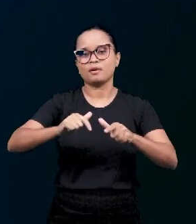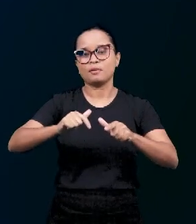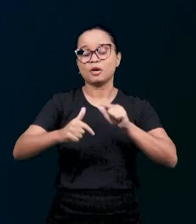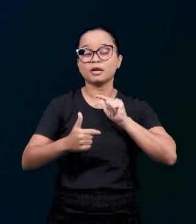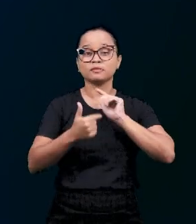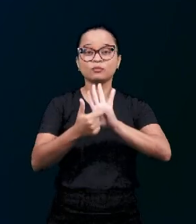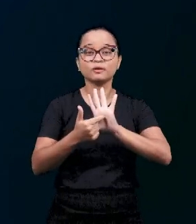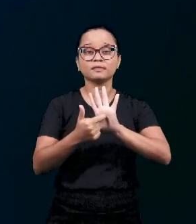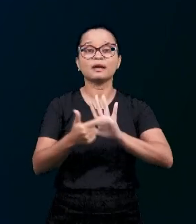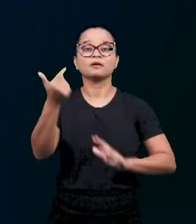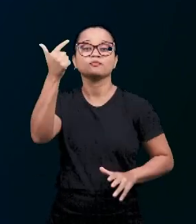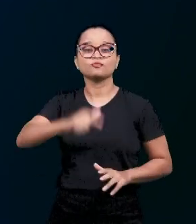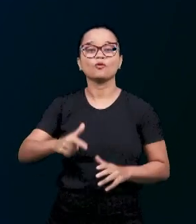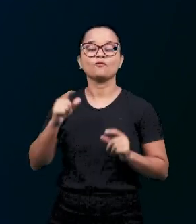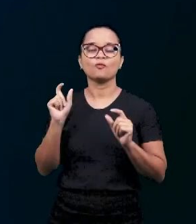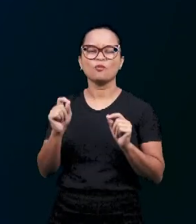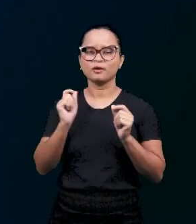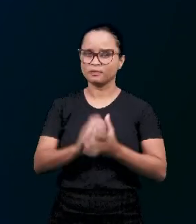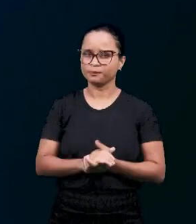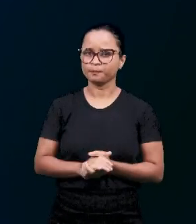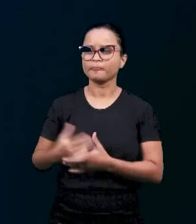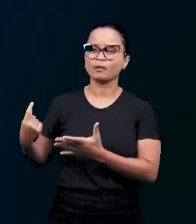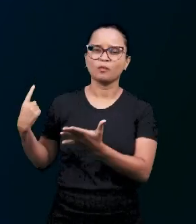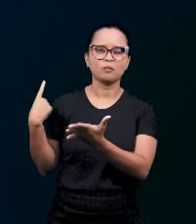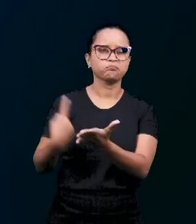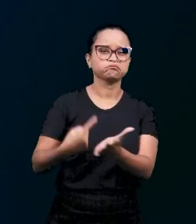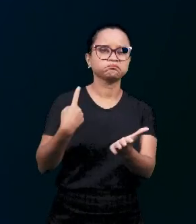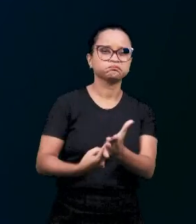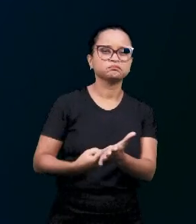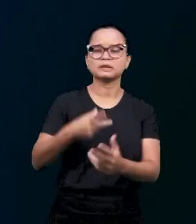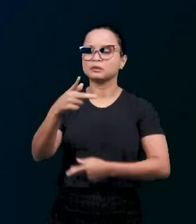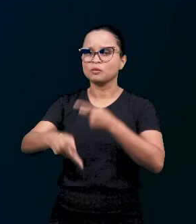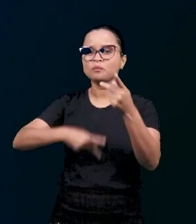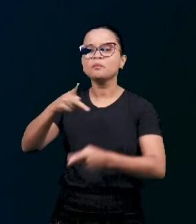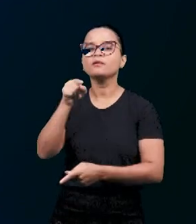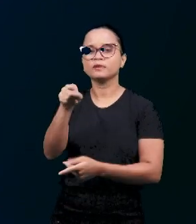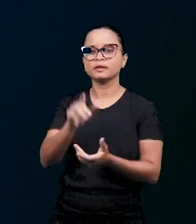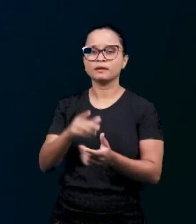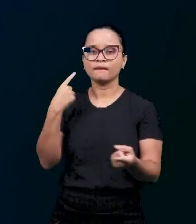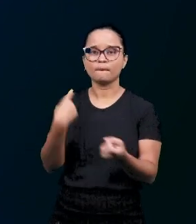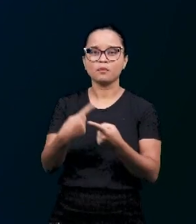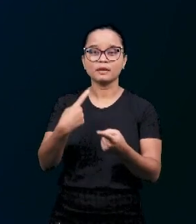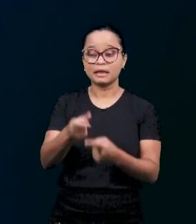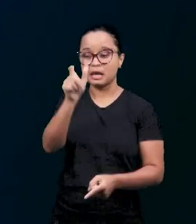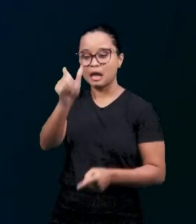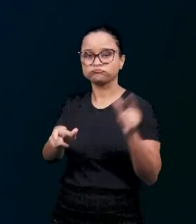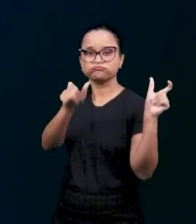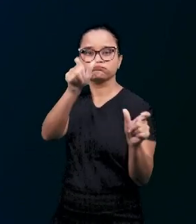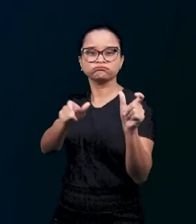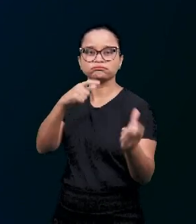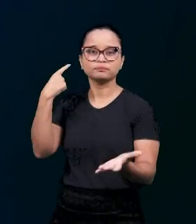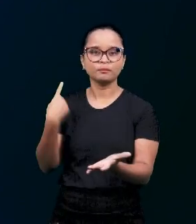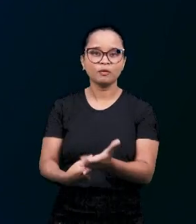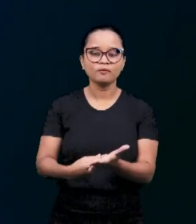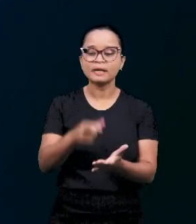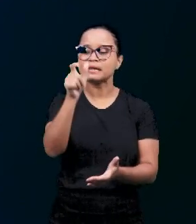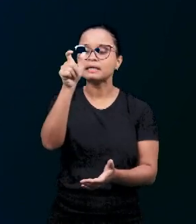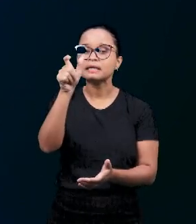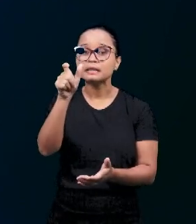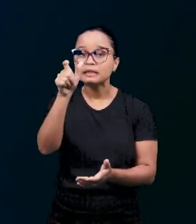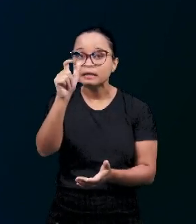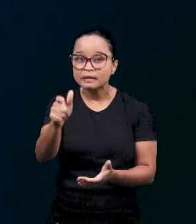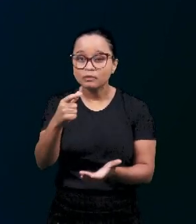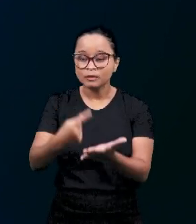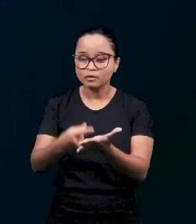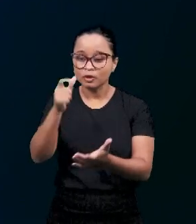cette manière pouvoir rétablir le pacte qu'un jour a fait avec ce peuple, par lequel lui, il serait son peuple, et lui, il serait